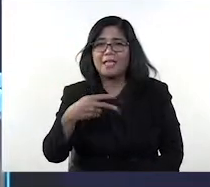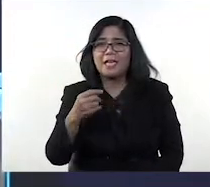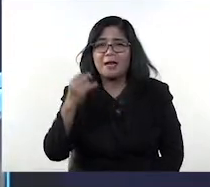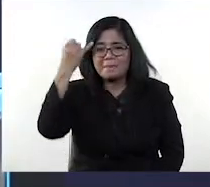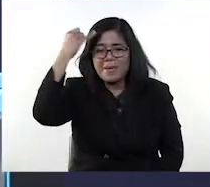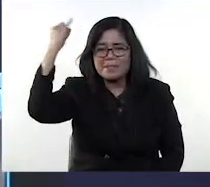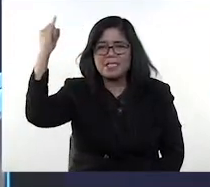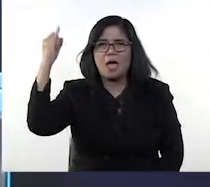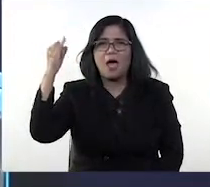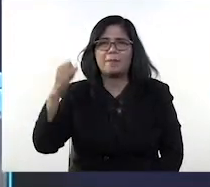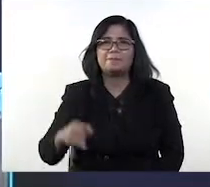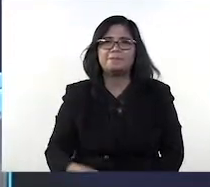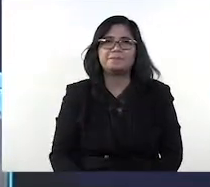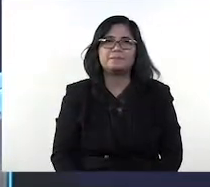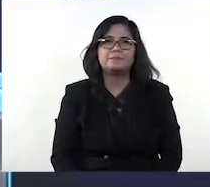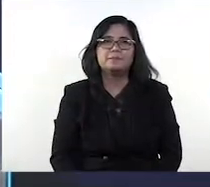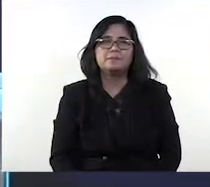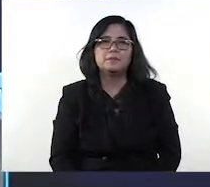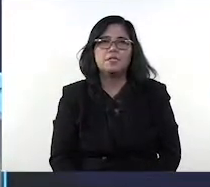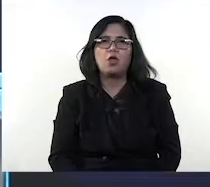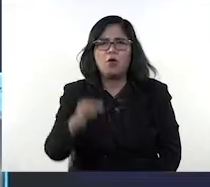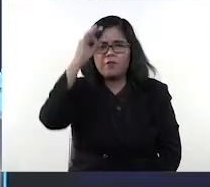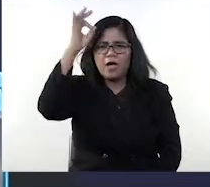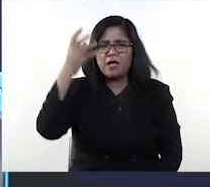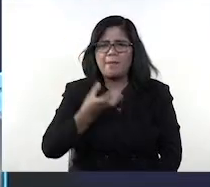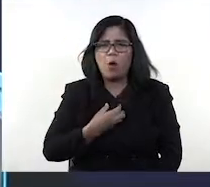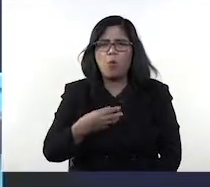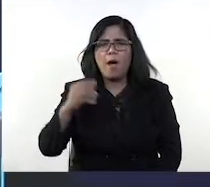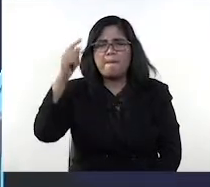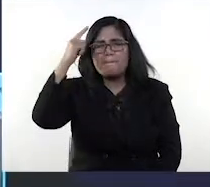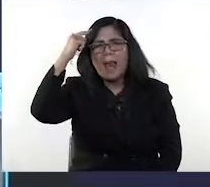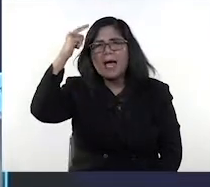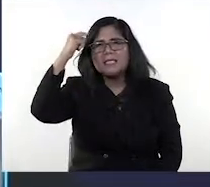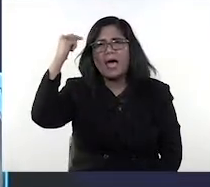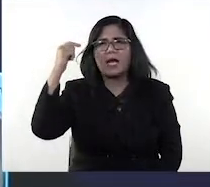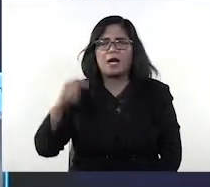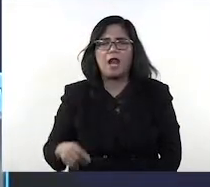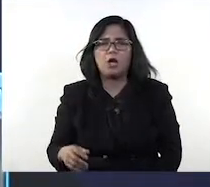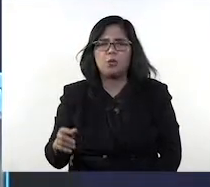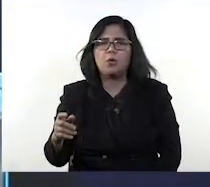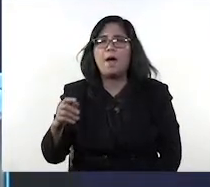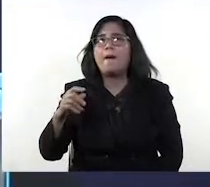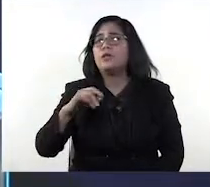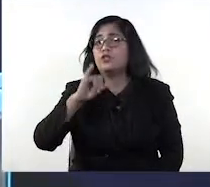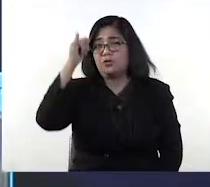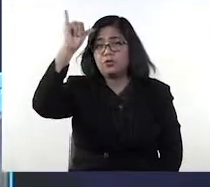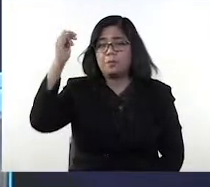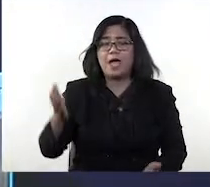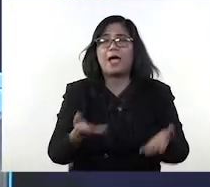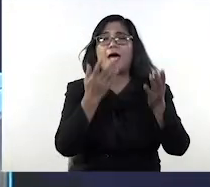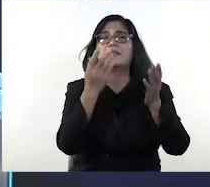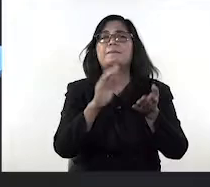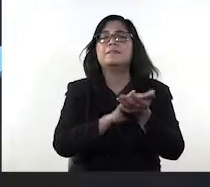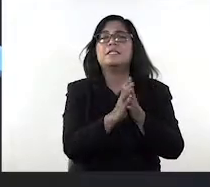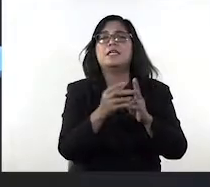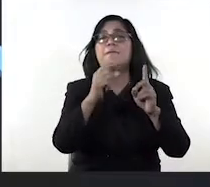ndak Ia mau belajar dari apa yang disampaikan oleh Yusuf itu Hai diangkat Yusuf menjadi pernah menteri Hai